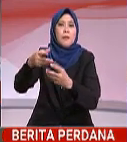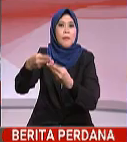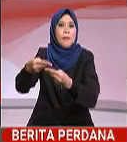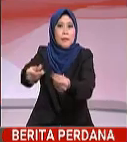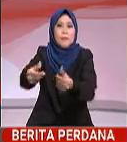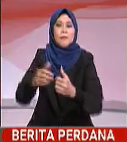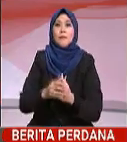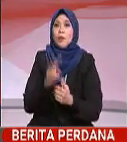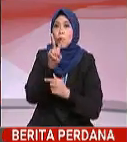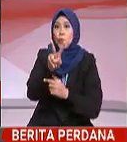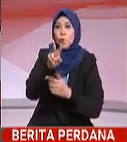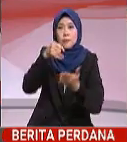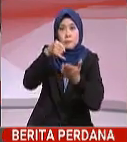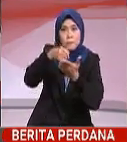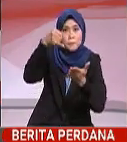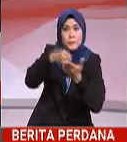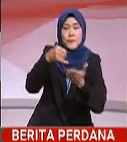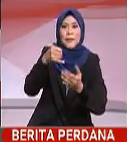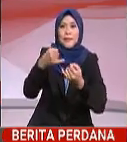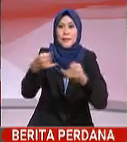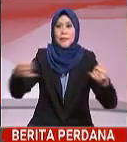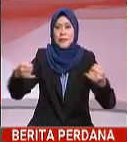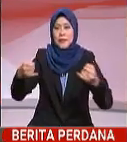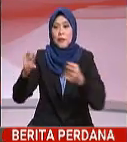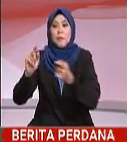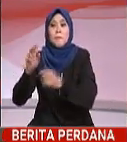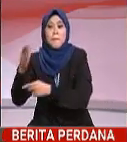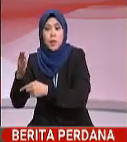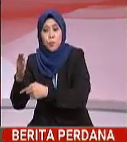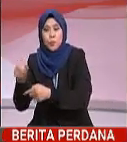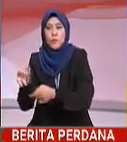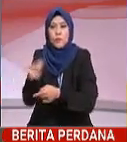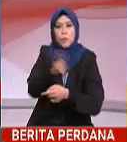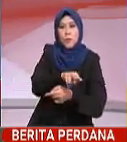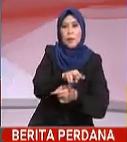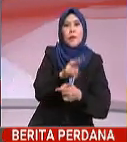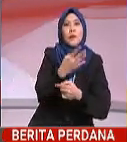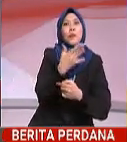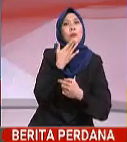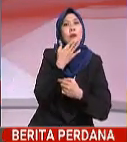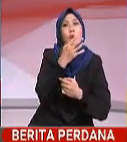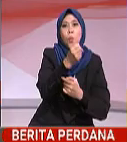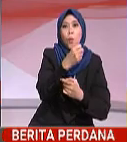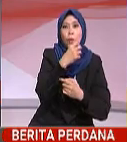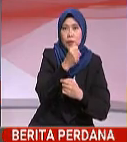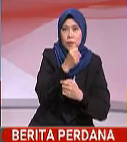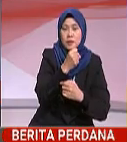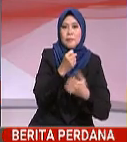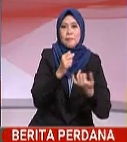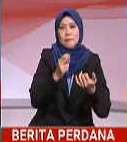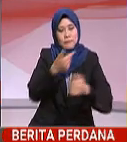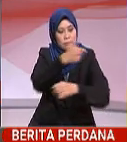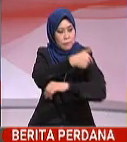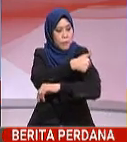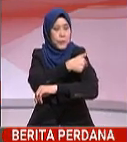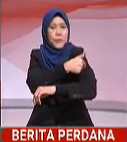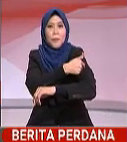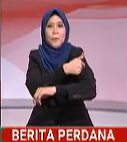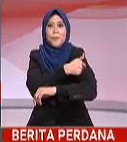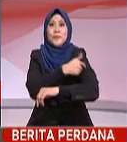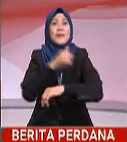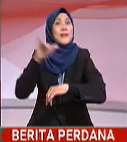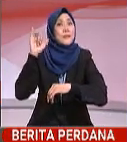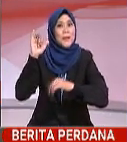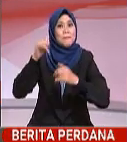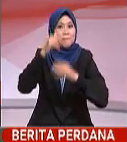dua jenis jarum berbeza yang ditukar daripada biru ke jingga ketika pemberian vaksin COVID-19 kepada Perdana Menteri